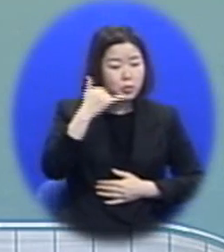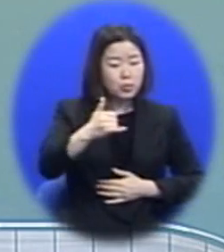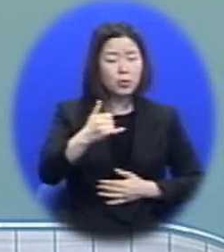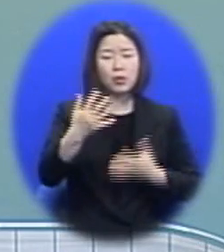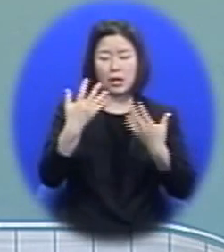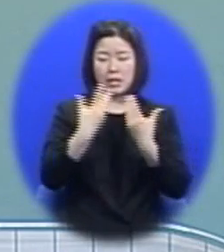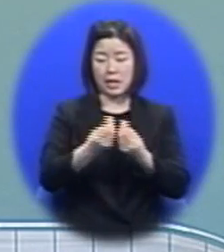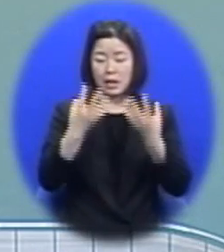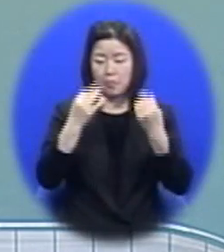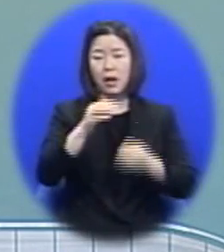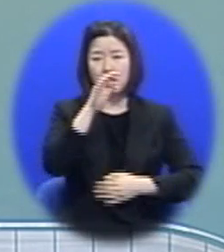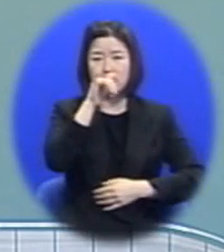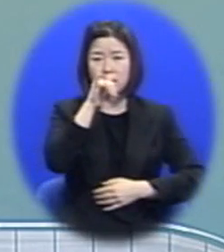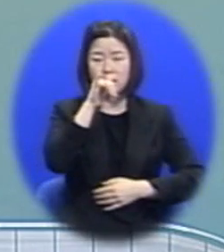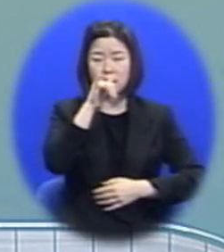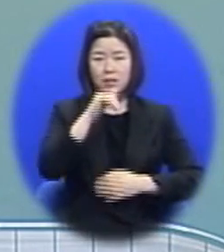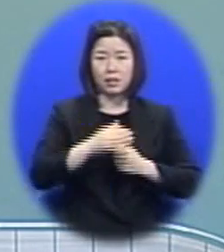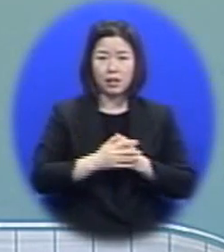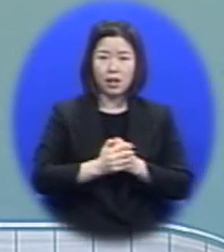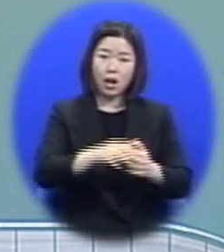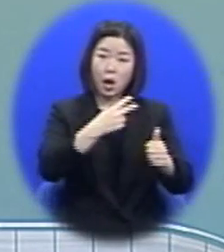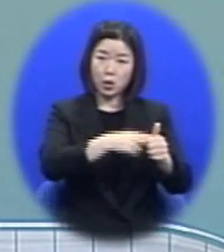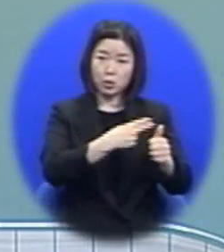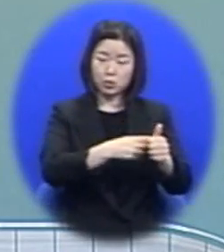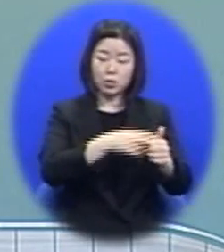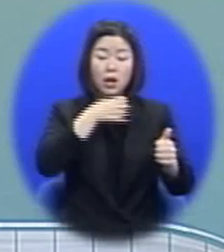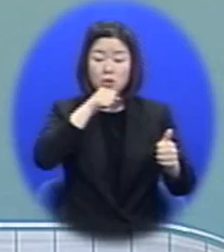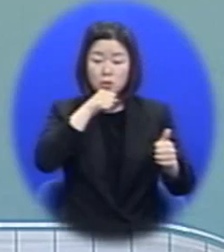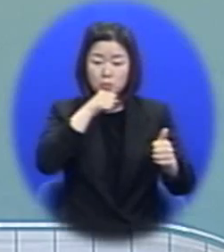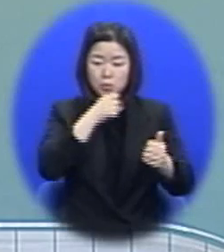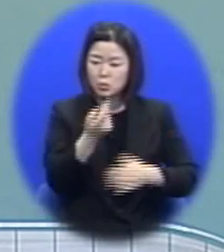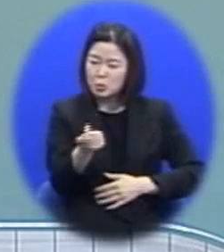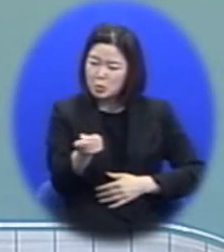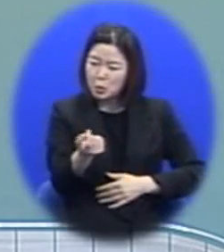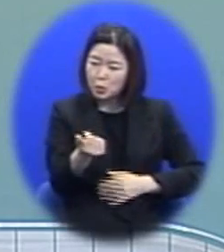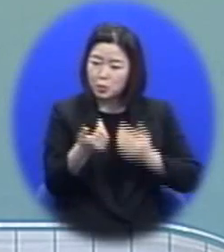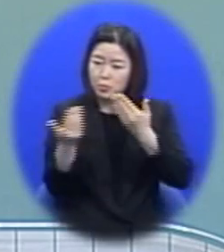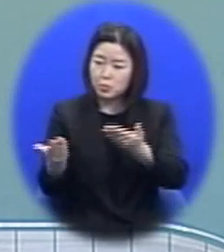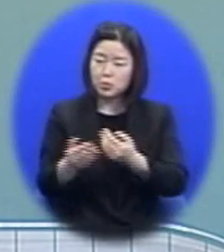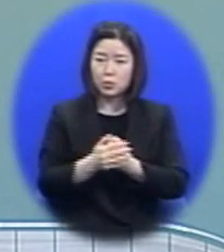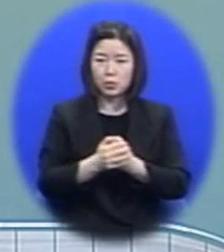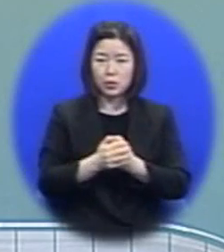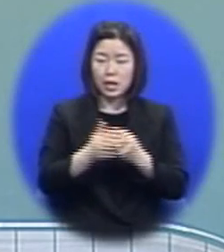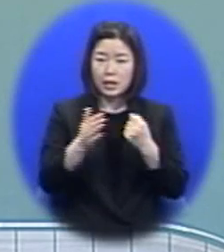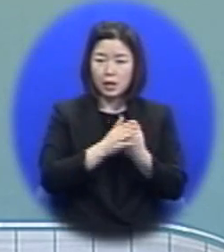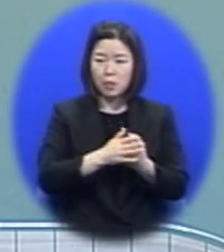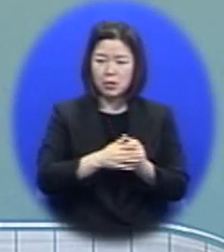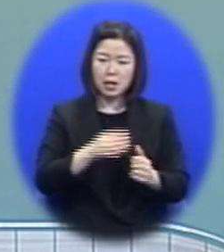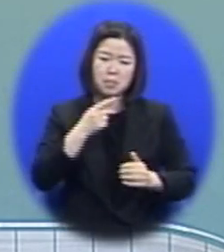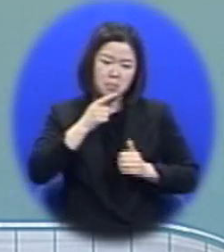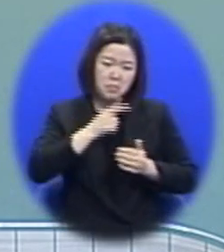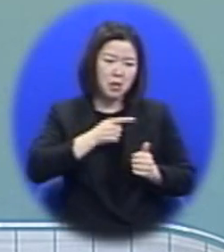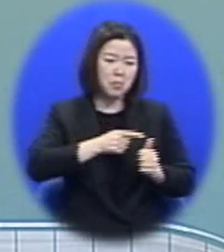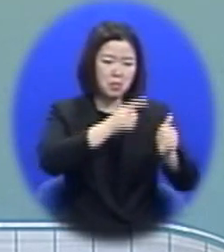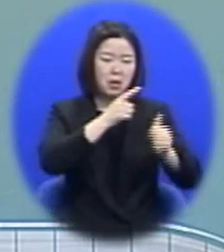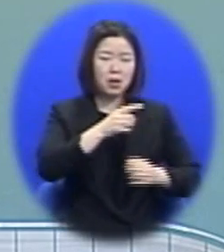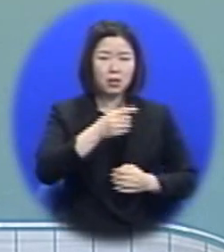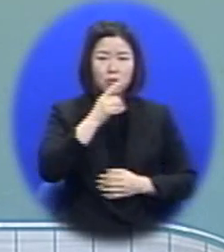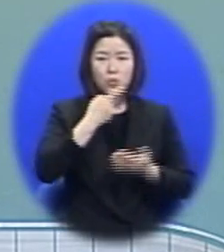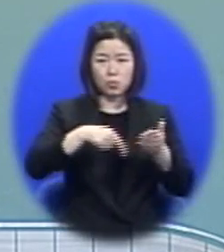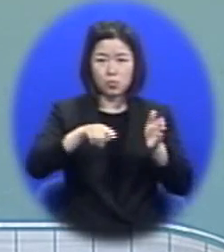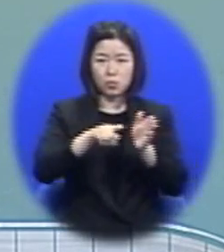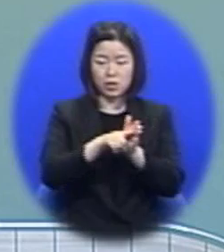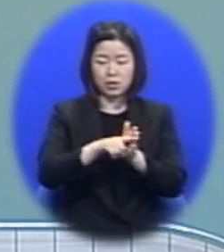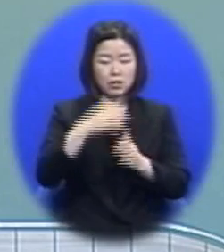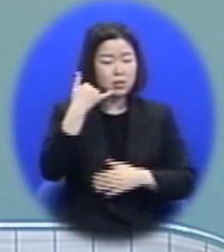총장님 바꿔 달라는 거 교수가 학점을 적게 주는데 하는 학부 전합니다 어떤 교수는